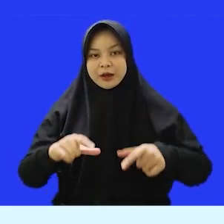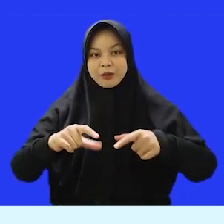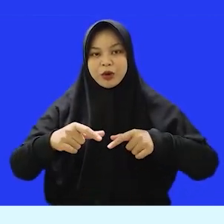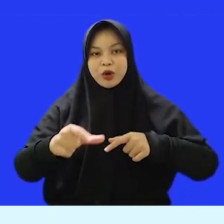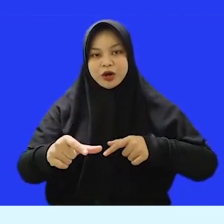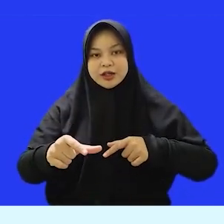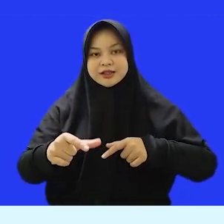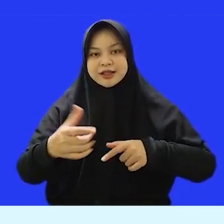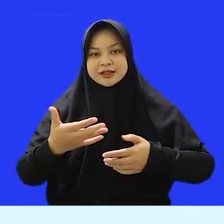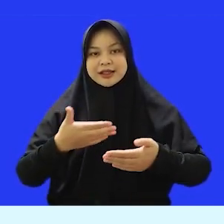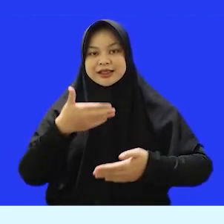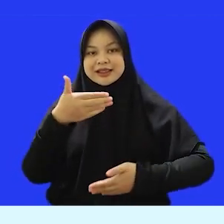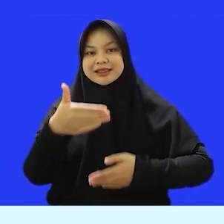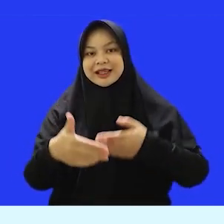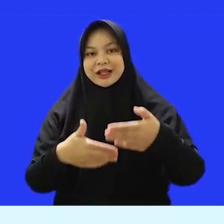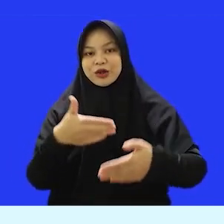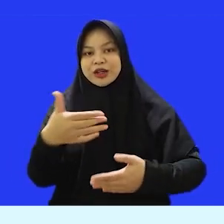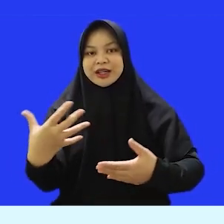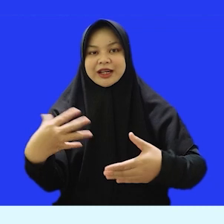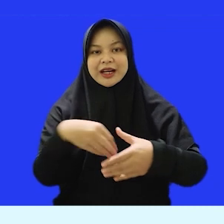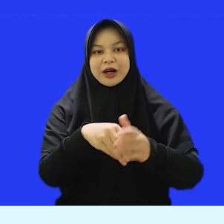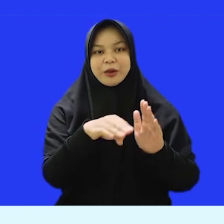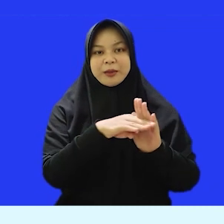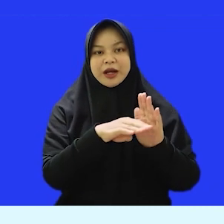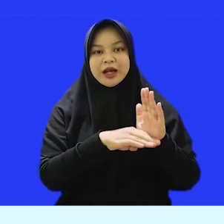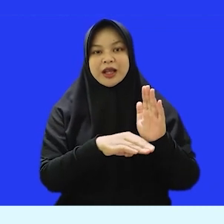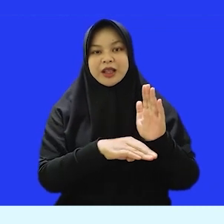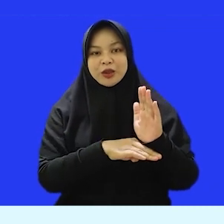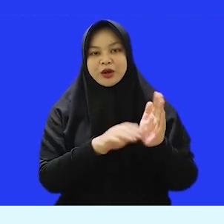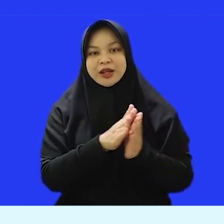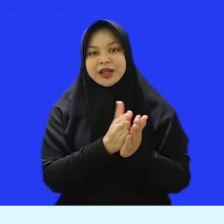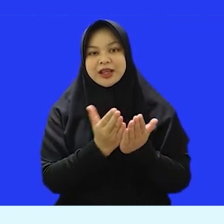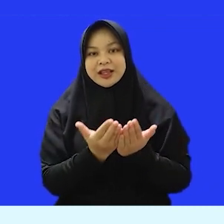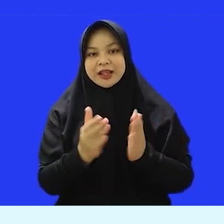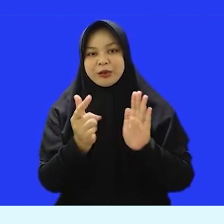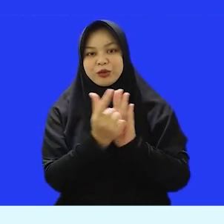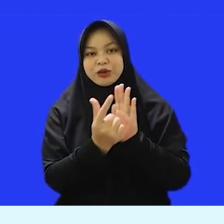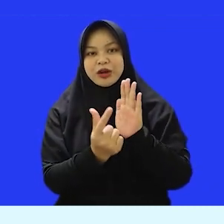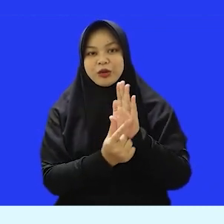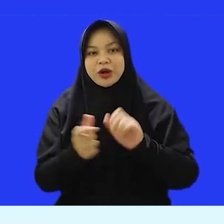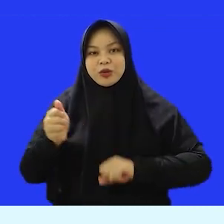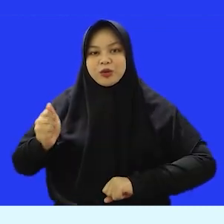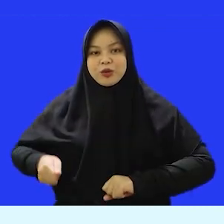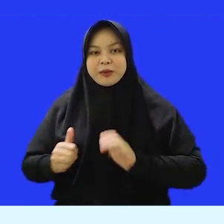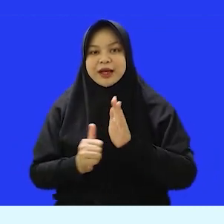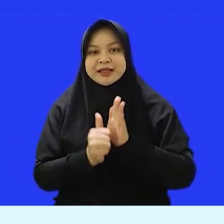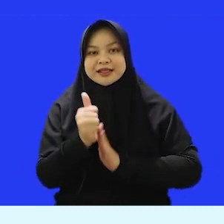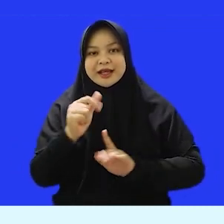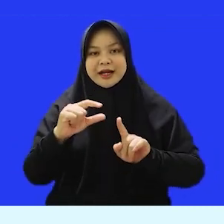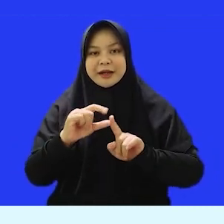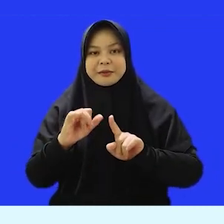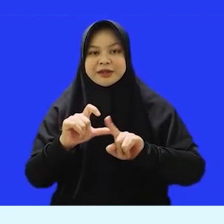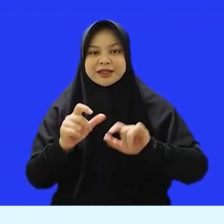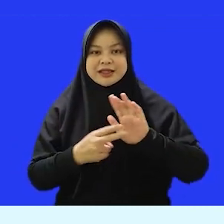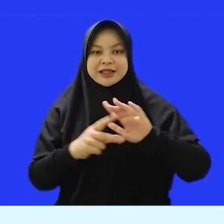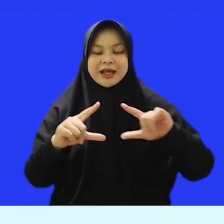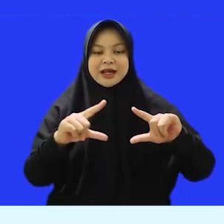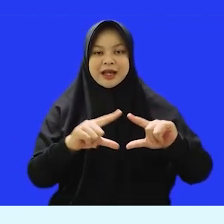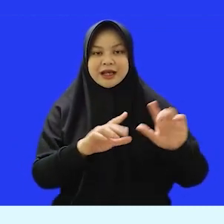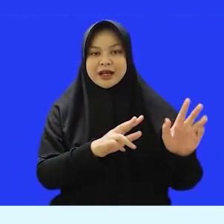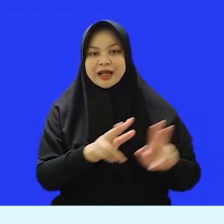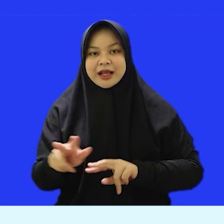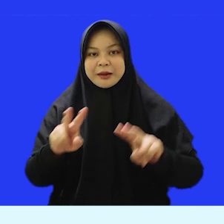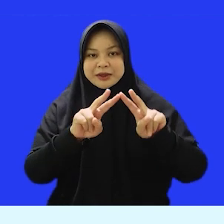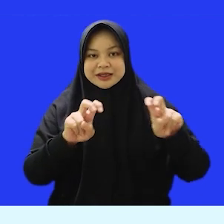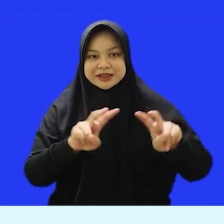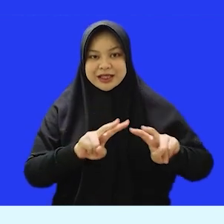proses yang akan dilalui diatur di dalam Kitab Undang-Undang Hukum Acara Pidana, diantaranya penyelidikan dan